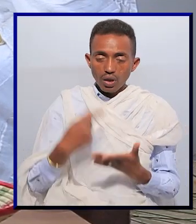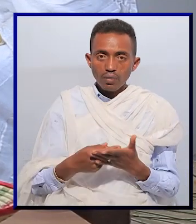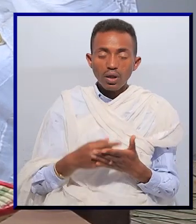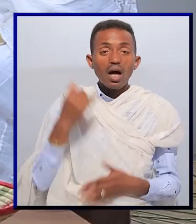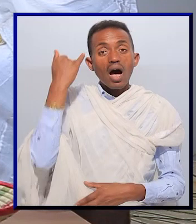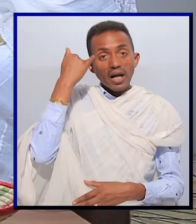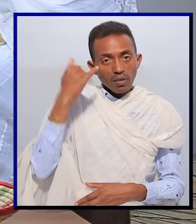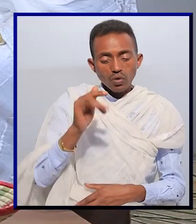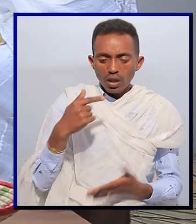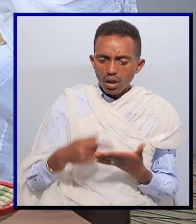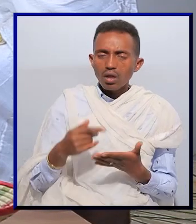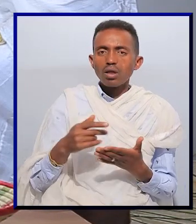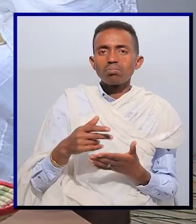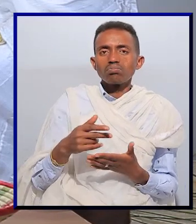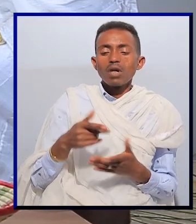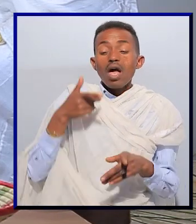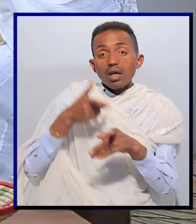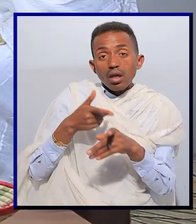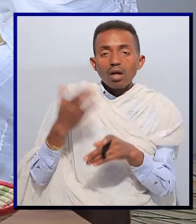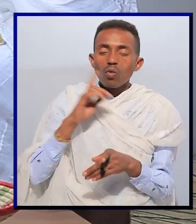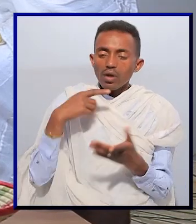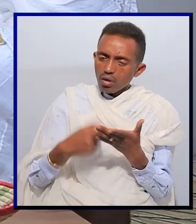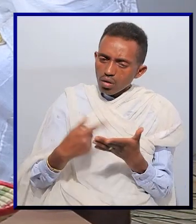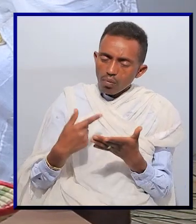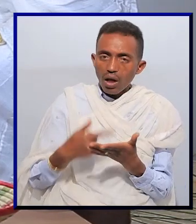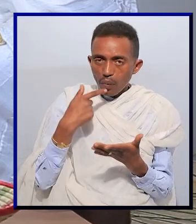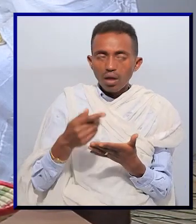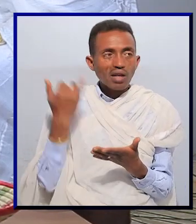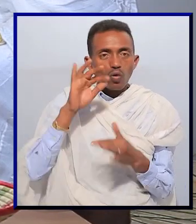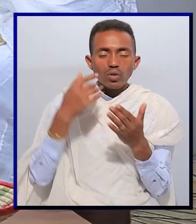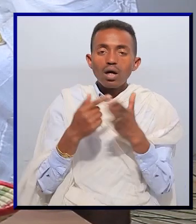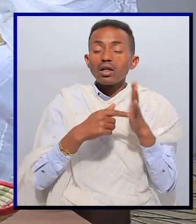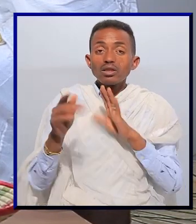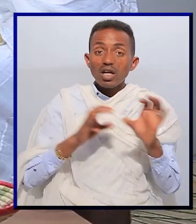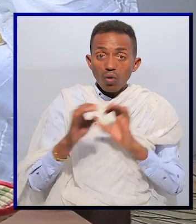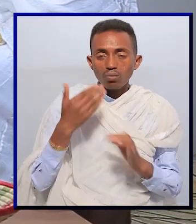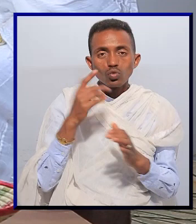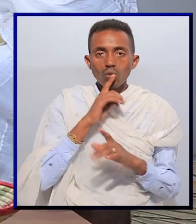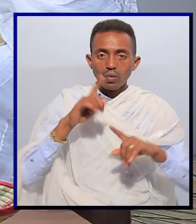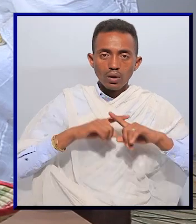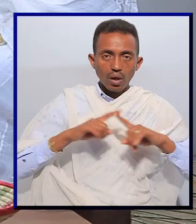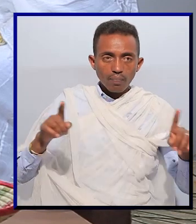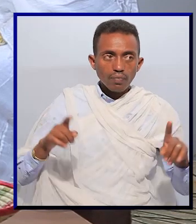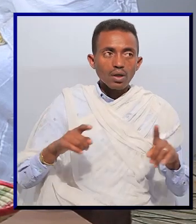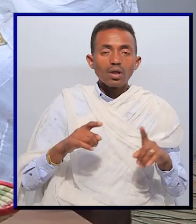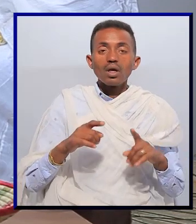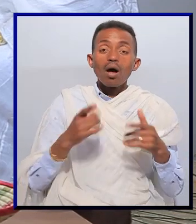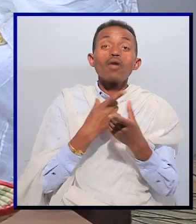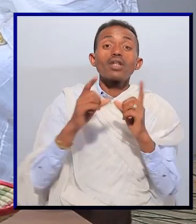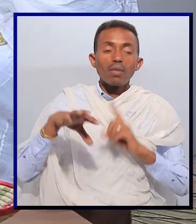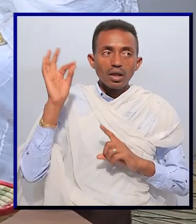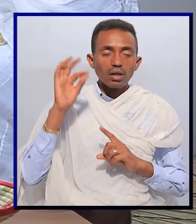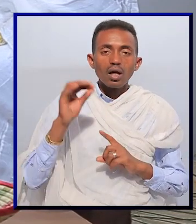ሰዎች ሐሳባቸው እኔ እዚህ ውስጥ ወድቄያለሁ አሁን እቺ ሰው እዚህ ውስጥ ወድቄያለሁ ብለ ሐሳቧን ግልጽ ማድረጓ ትልቅ ነገር ነው መፍትሄ